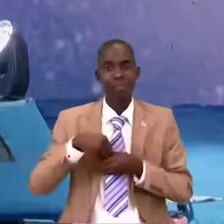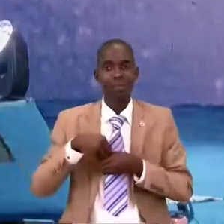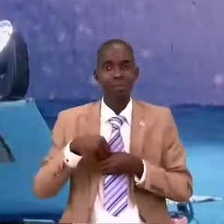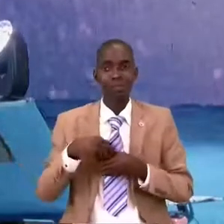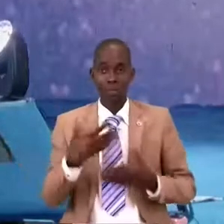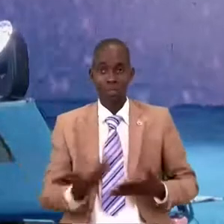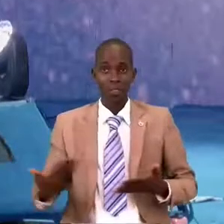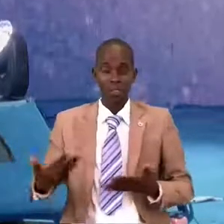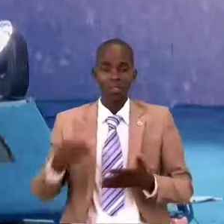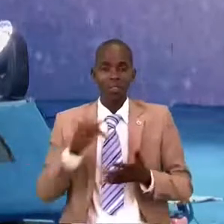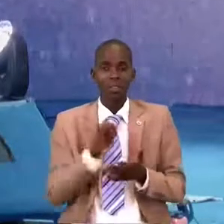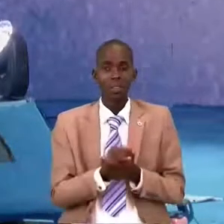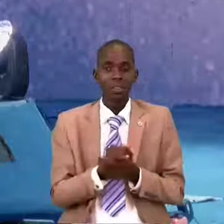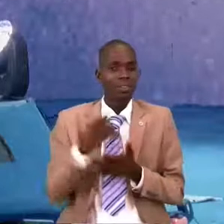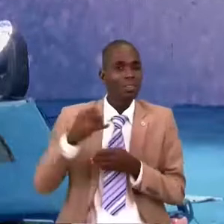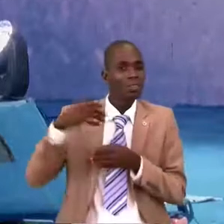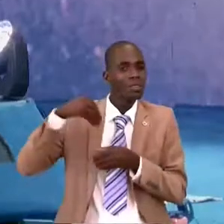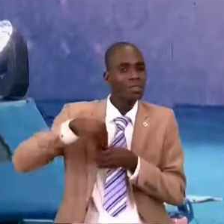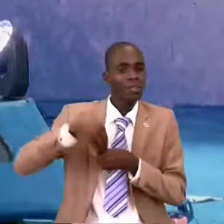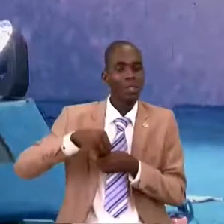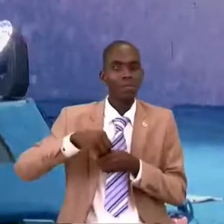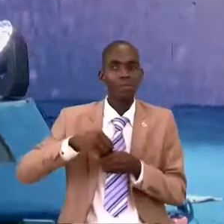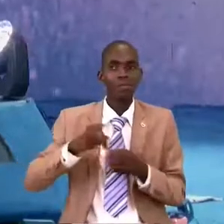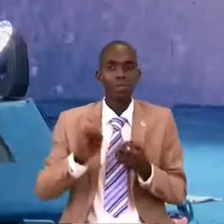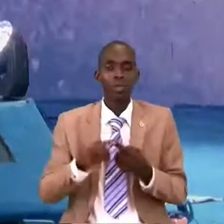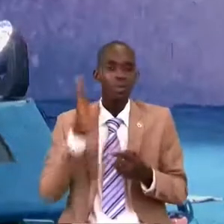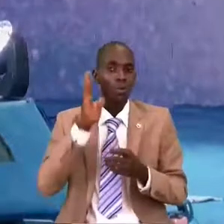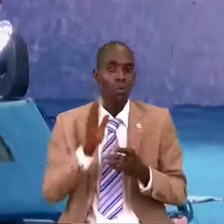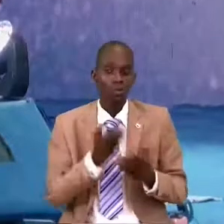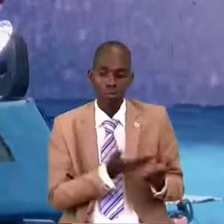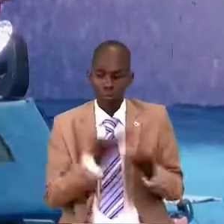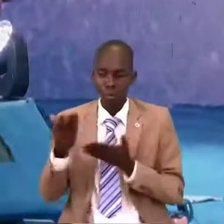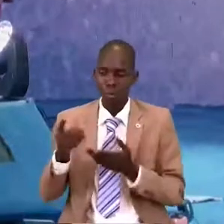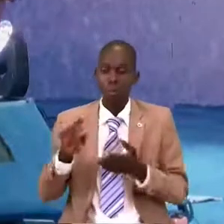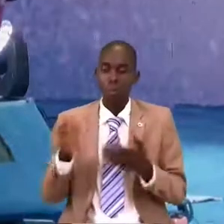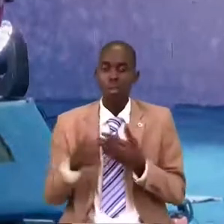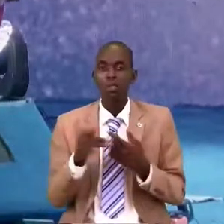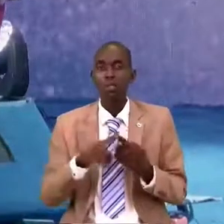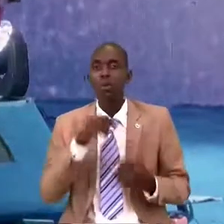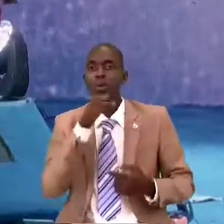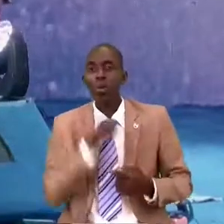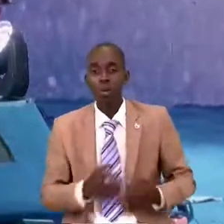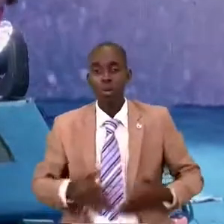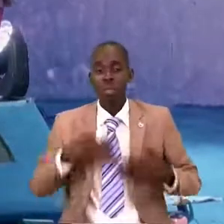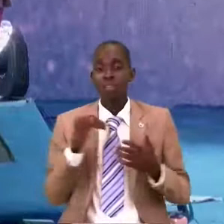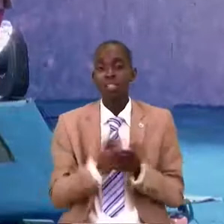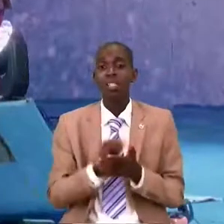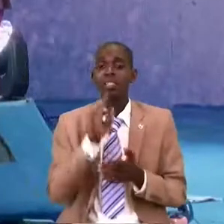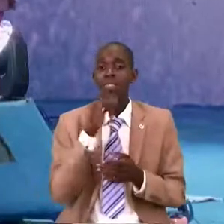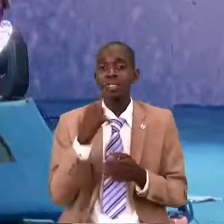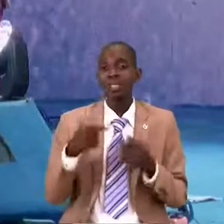vers l'ancien style de vie. C'est un ennemi. Mais il dit de nous permettre, après que nous